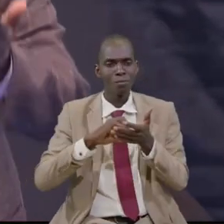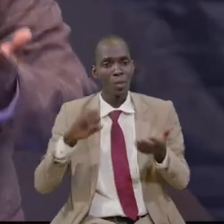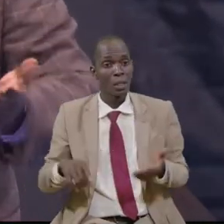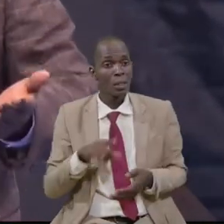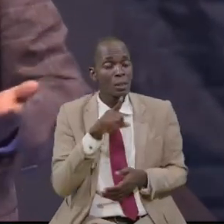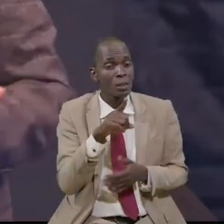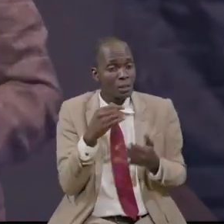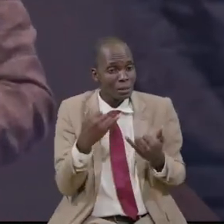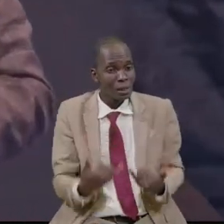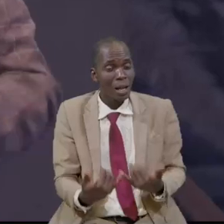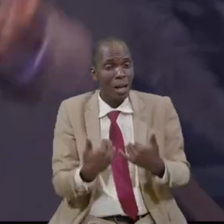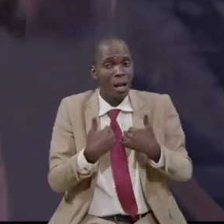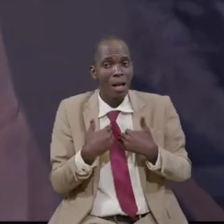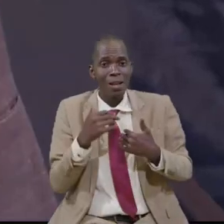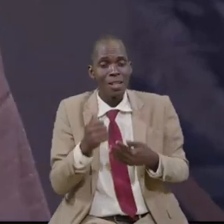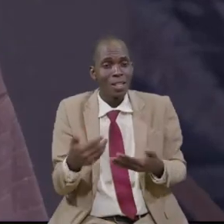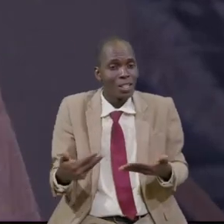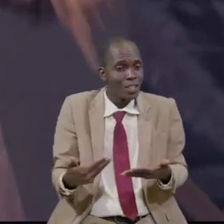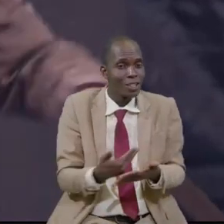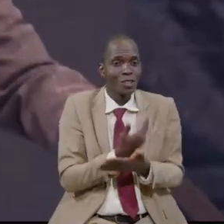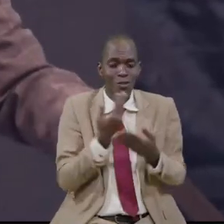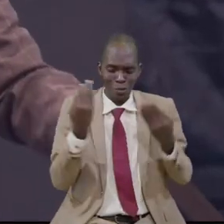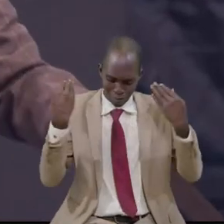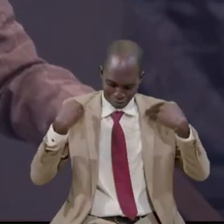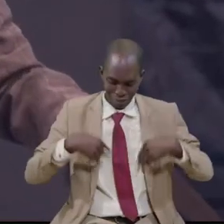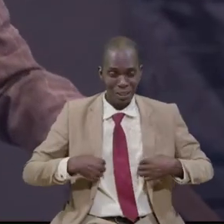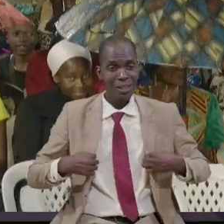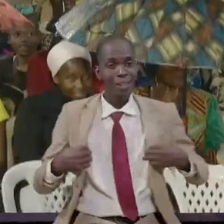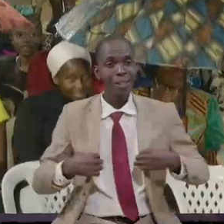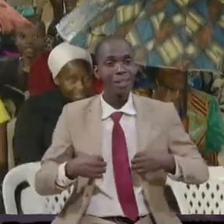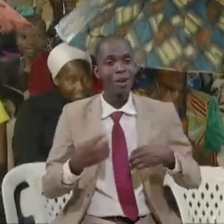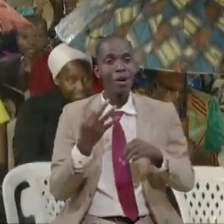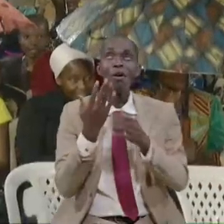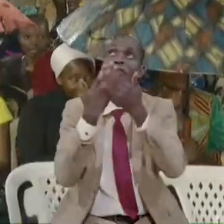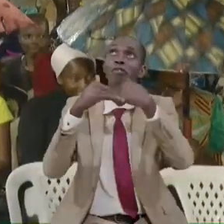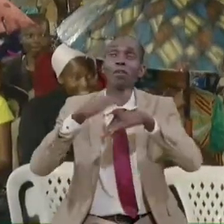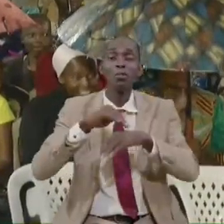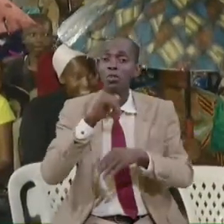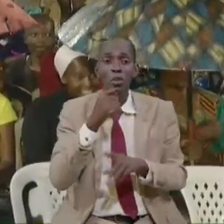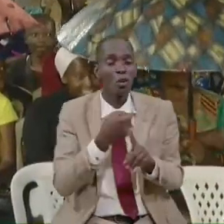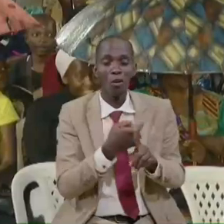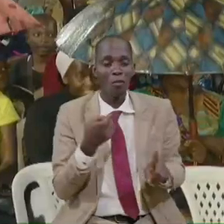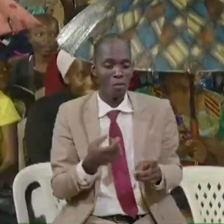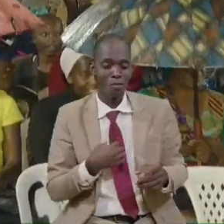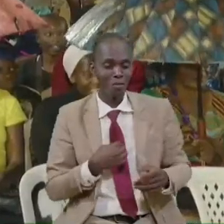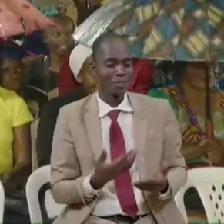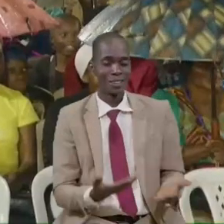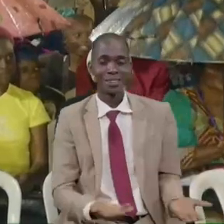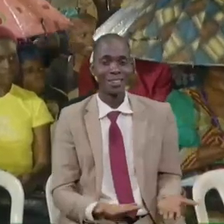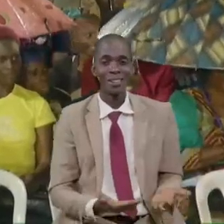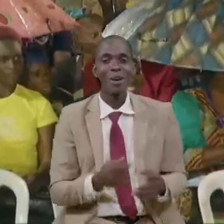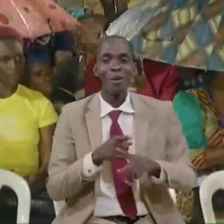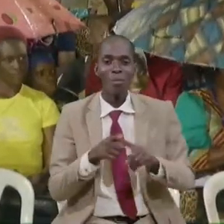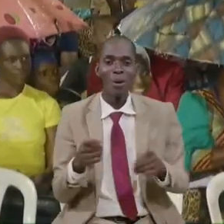il a même un nouvel habit céleste qui n'est pas créé ici sur terre, mais qui est